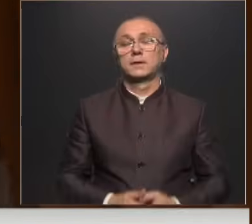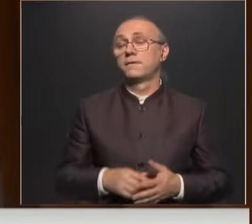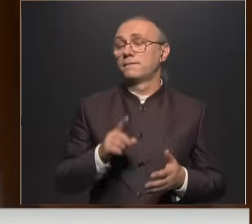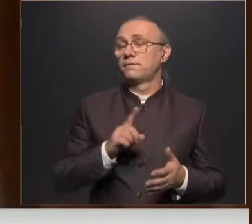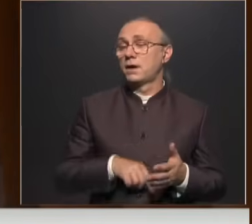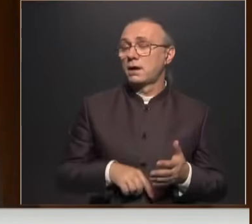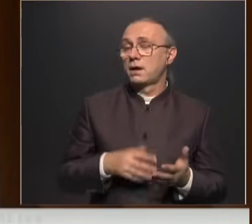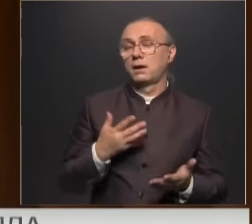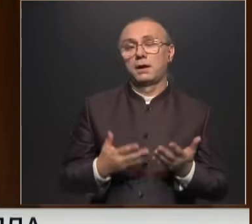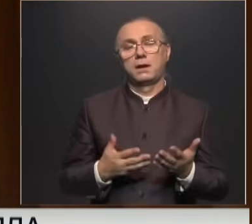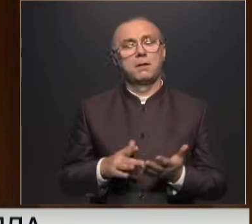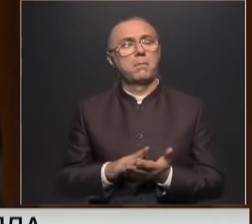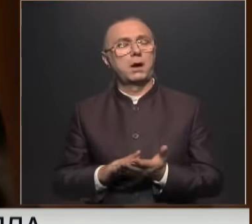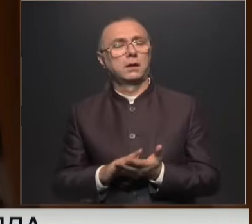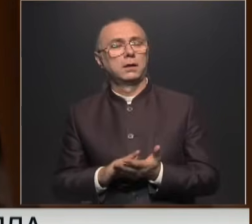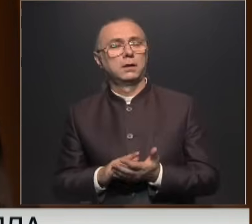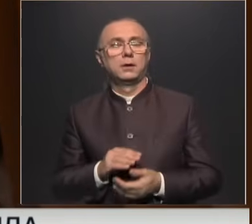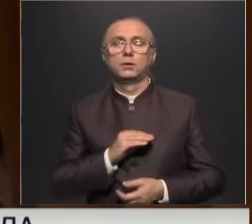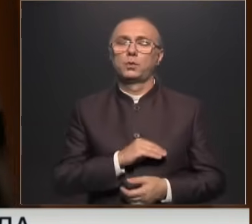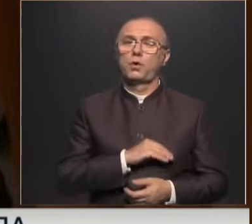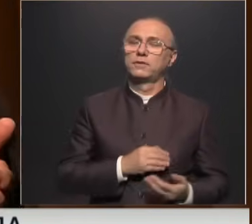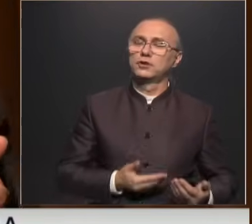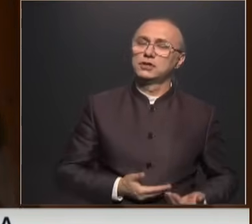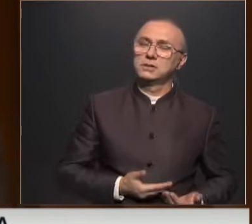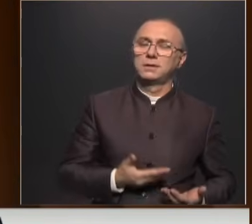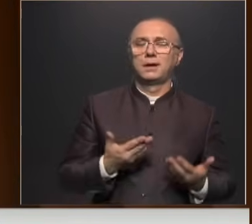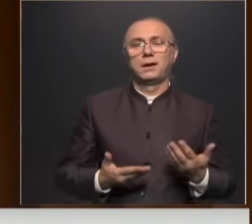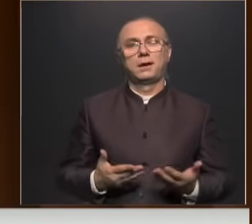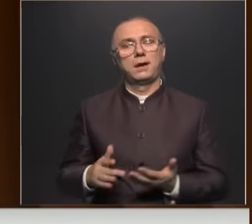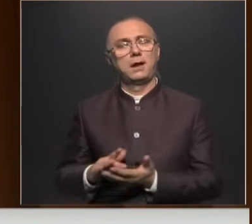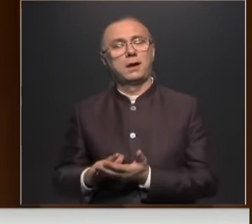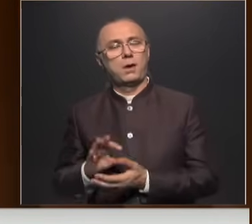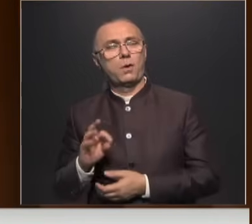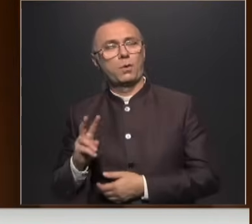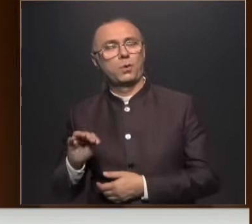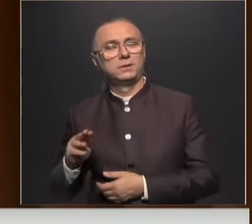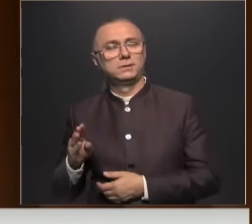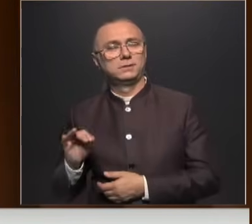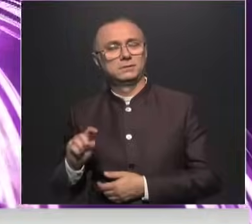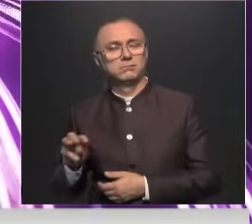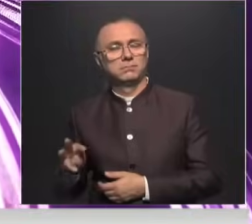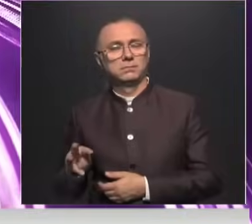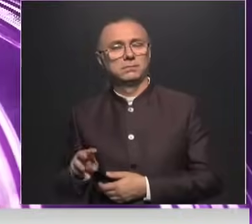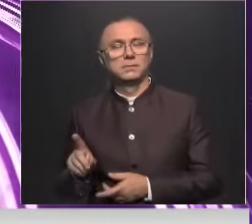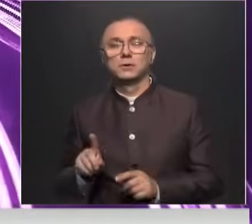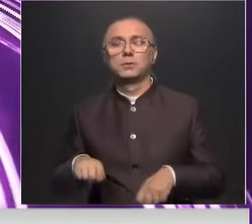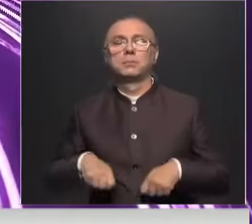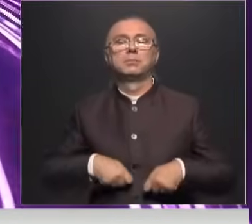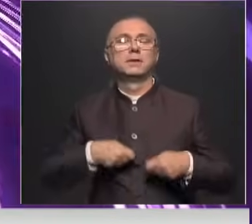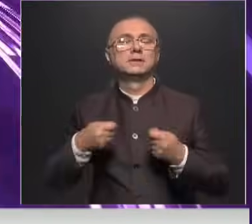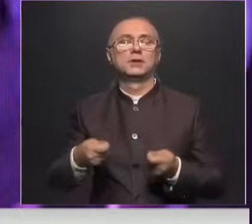Вера или магия, духовная жизнь или оккультизм – что доставит душе человека желанное счастье?